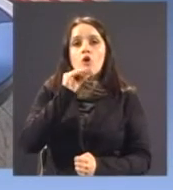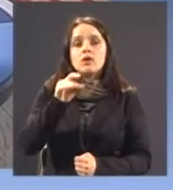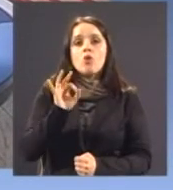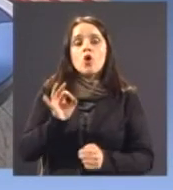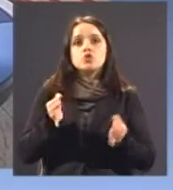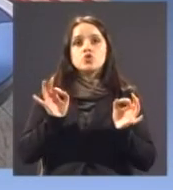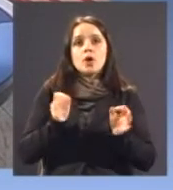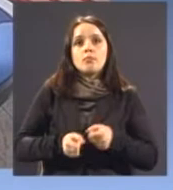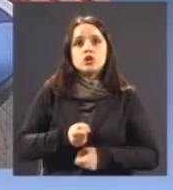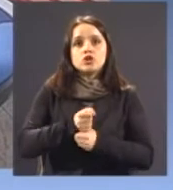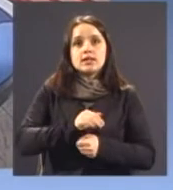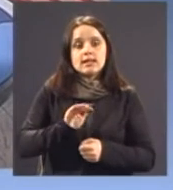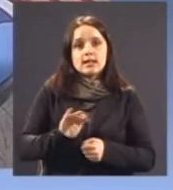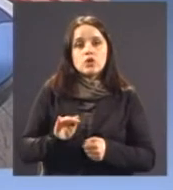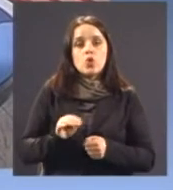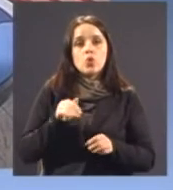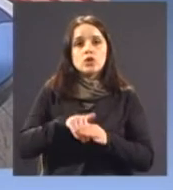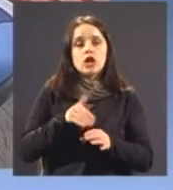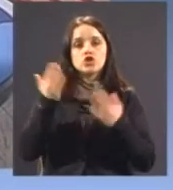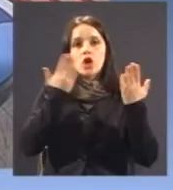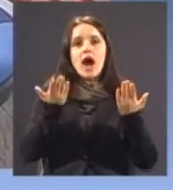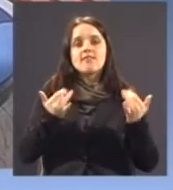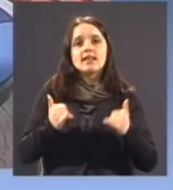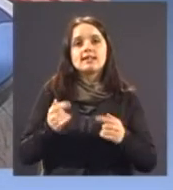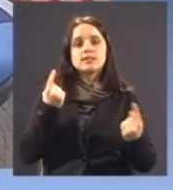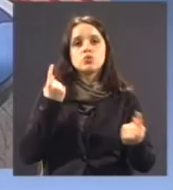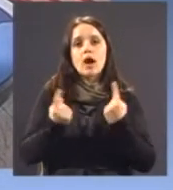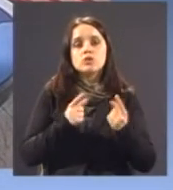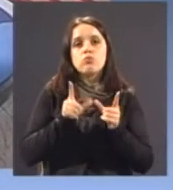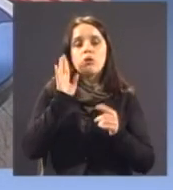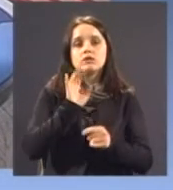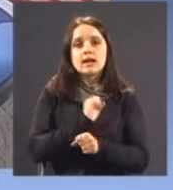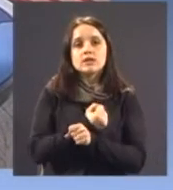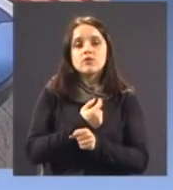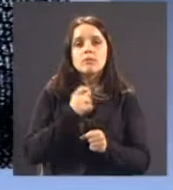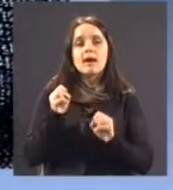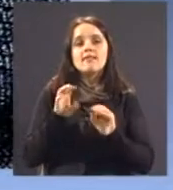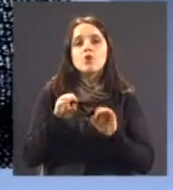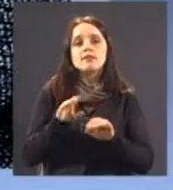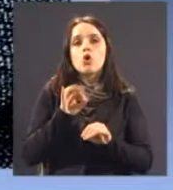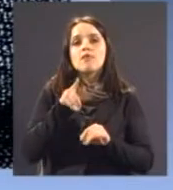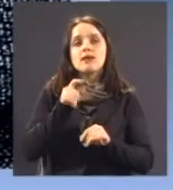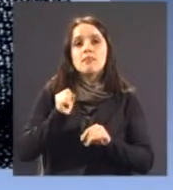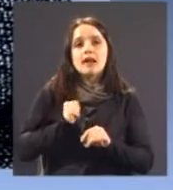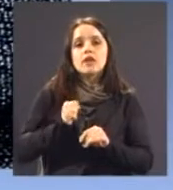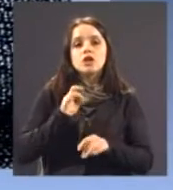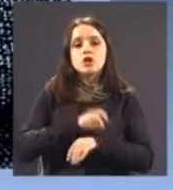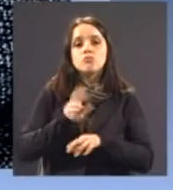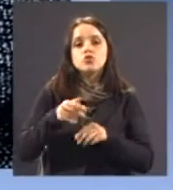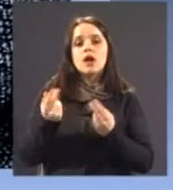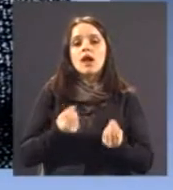kakva je danas situacija u Bosni i Hercegovini prema informacijama kojima vi raspolažite, doktorice? Možemo li napraviti neku